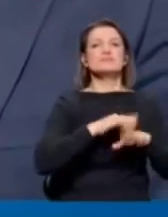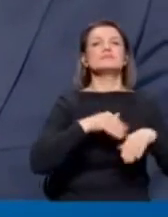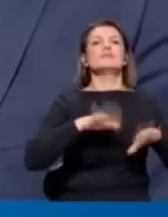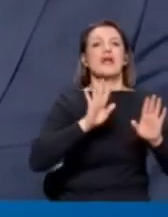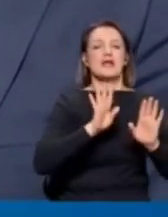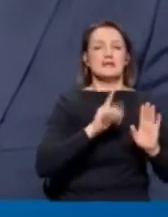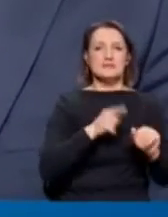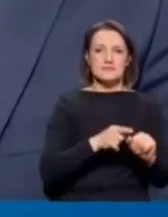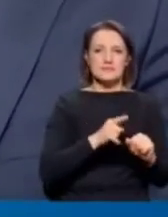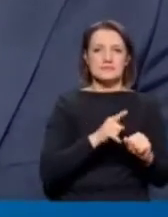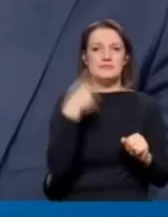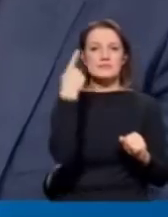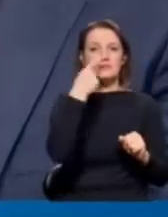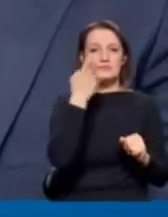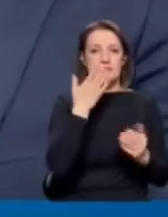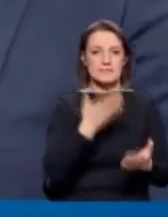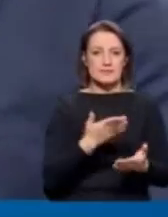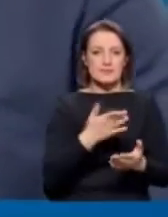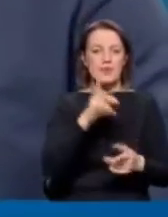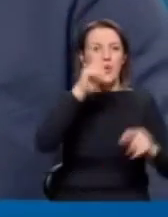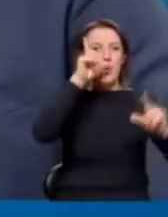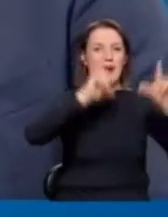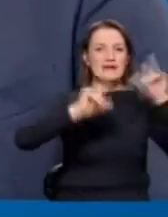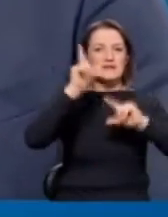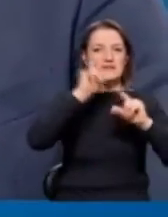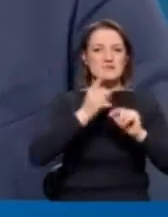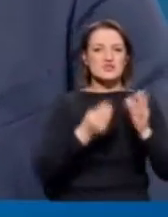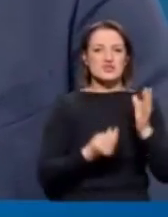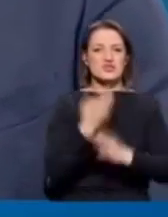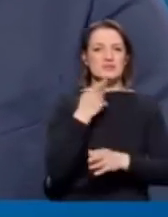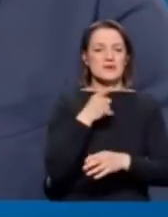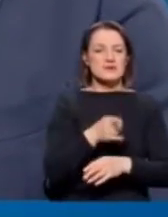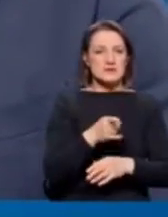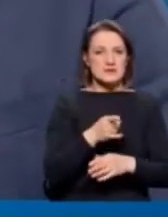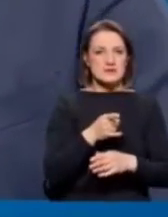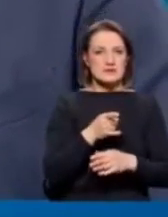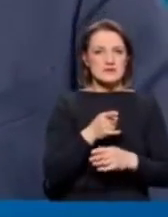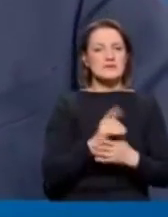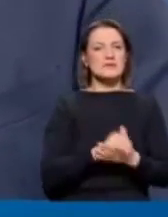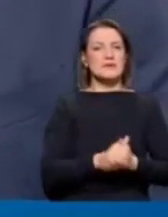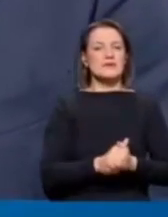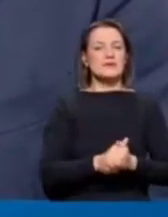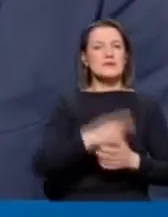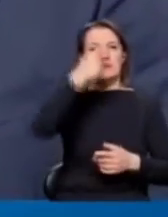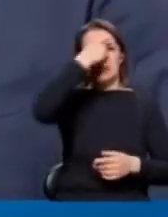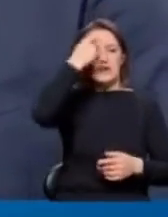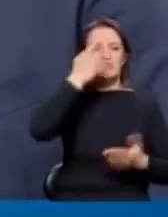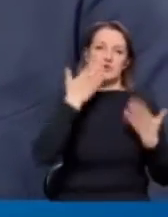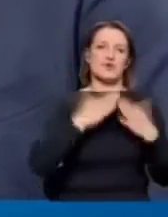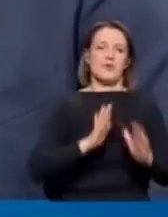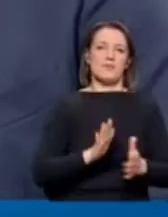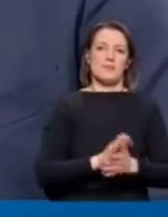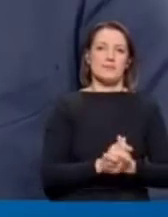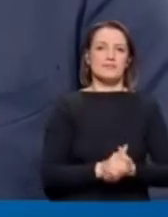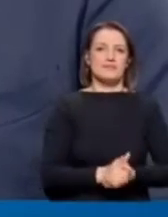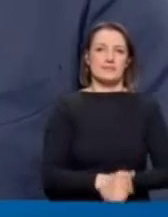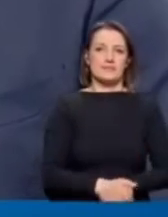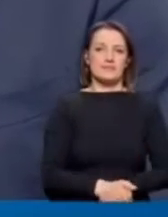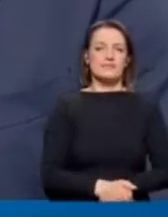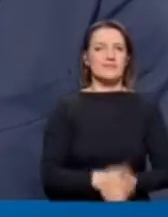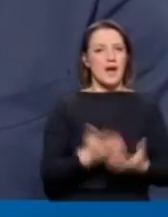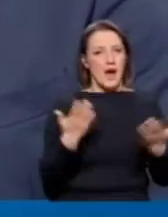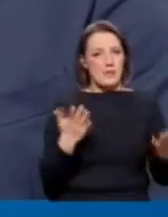katılmam azcık etmiyor dolayısıyla da o fotoğrafın çıkması şeyi ihtimali artık yok